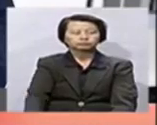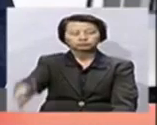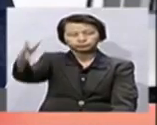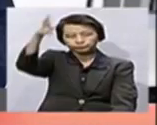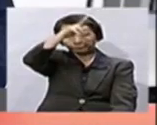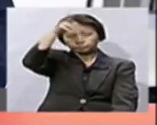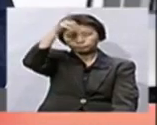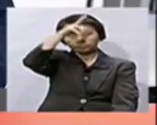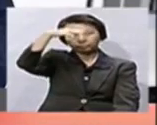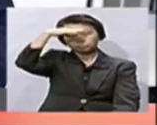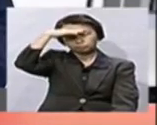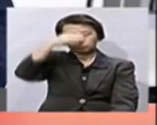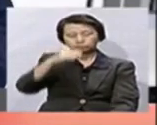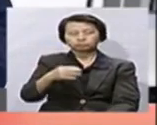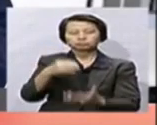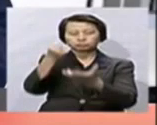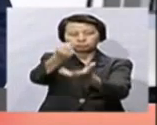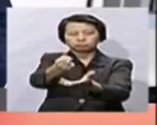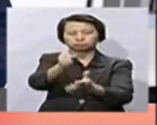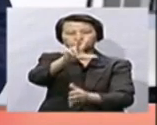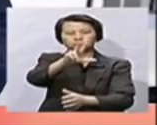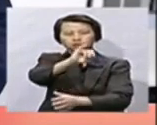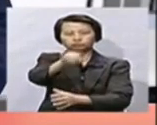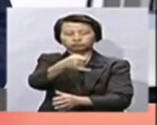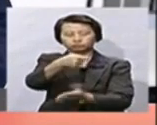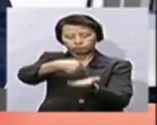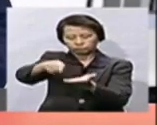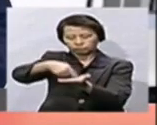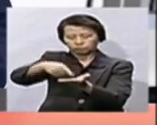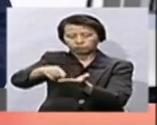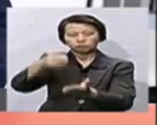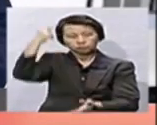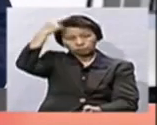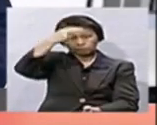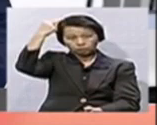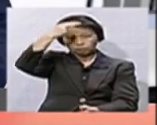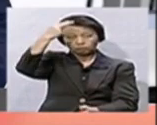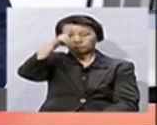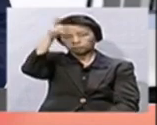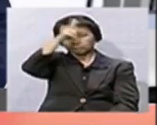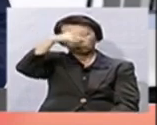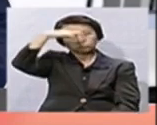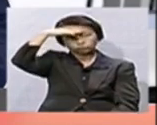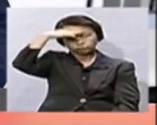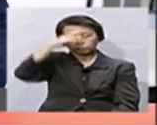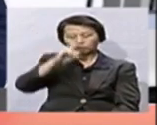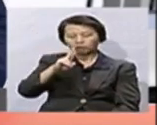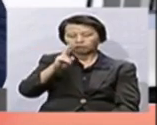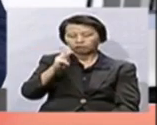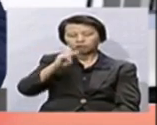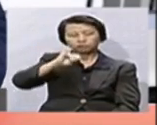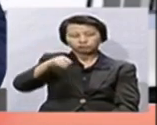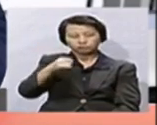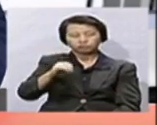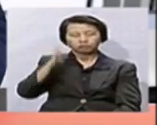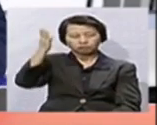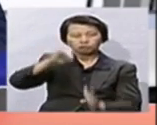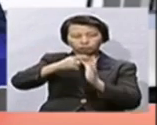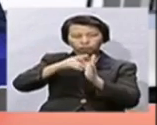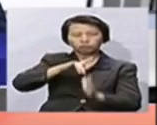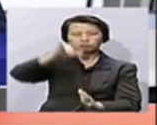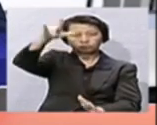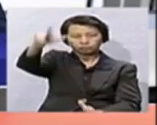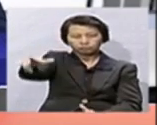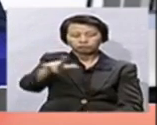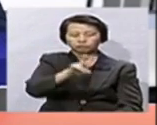Kerajaan Negeri Johor memperuntukkan RM3 juta bagi perbelanjaan bakal haji rombongan Kerajaan Johor RKJ yang akan mula berangkat ke Tanah